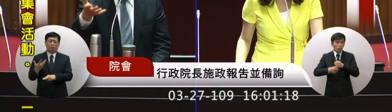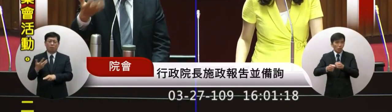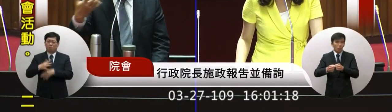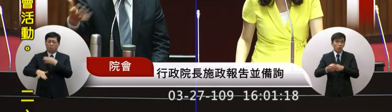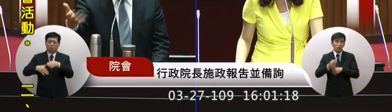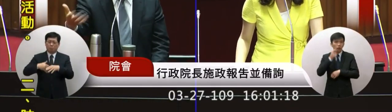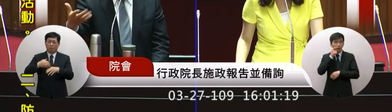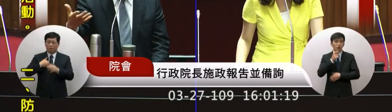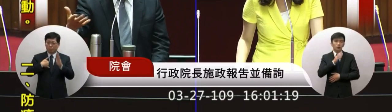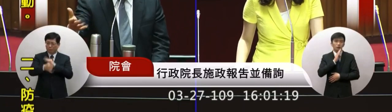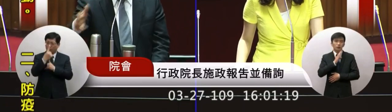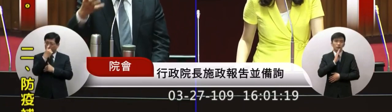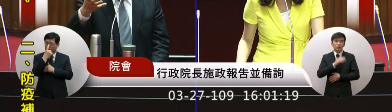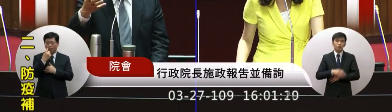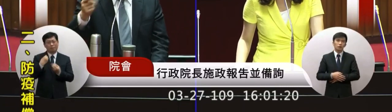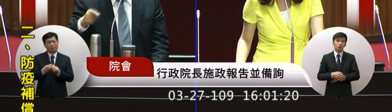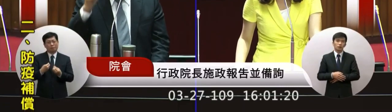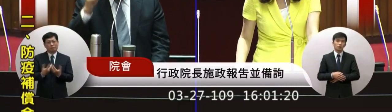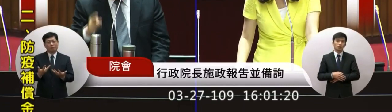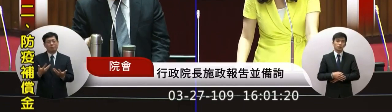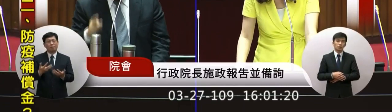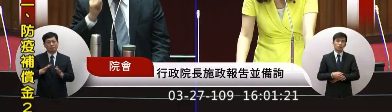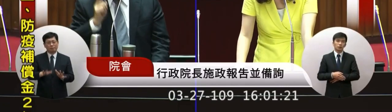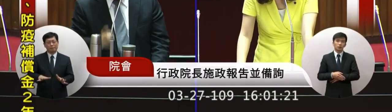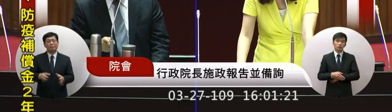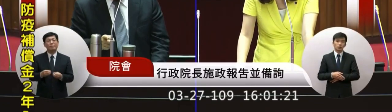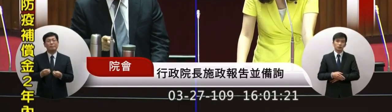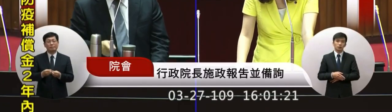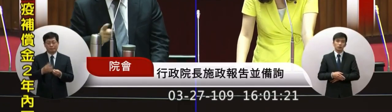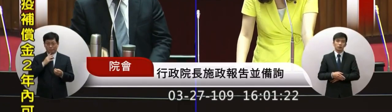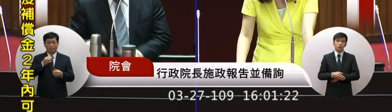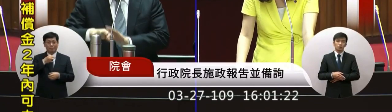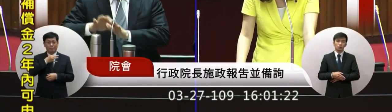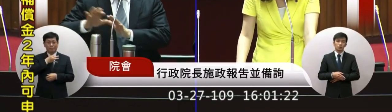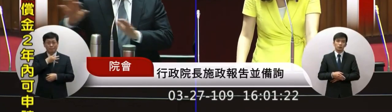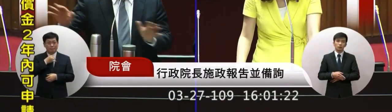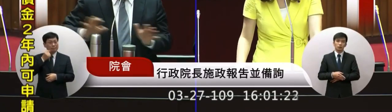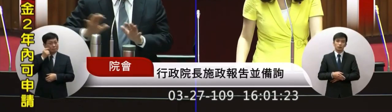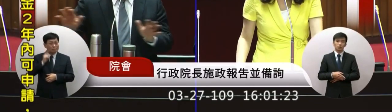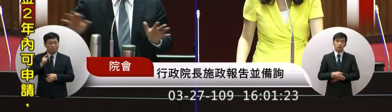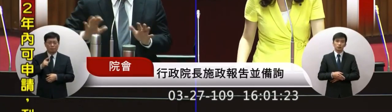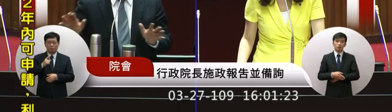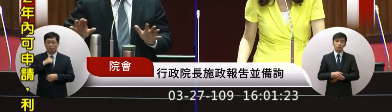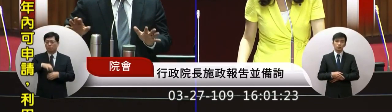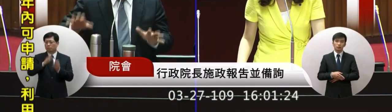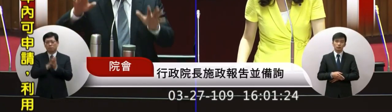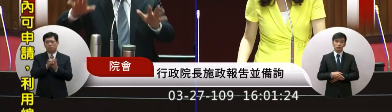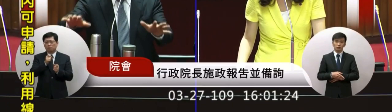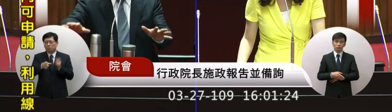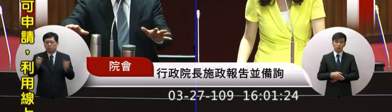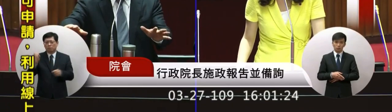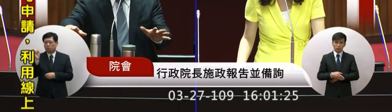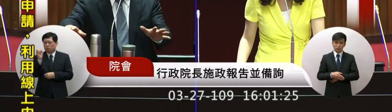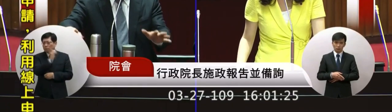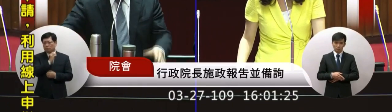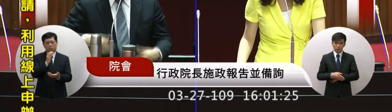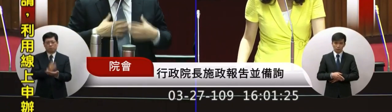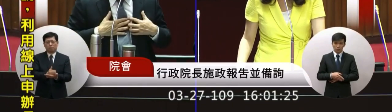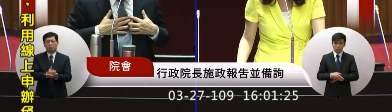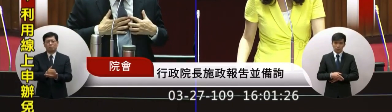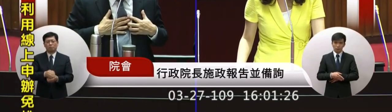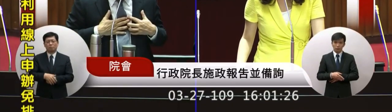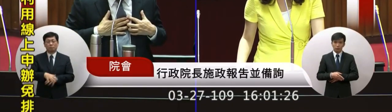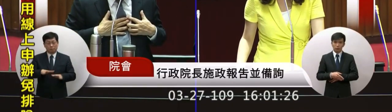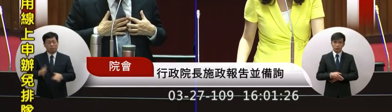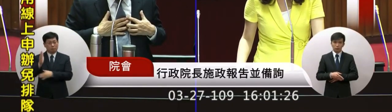呀， 连出来都不出来， 是啊， 所以现在的困难是完全没有消费，消费停滞，